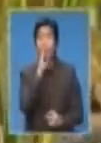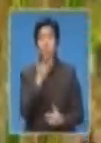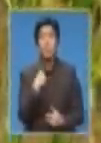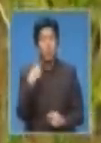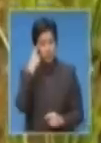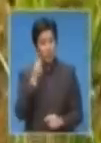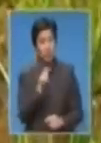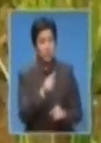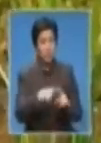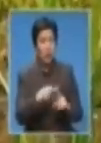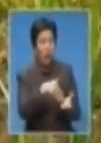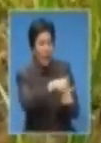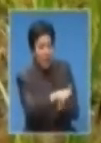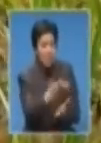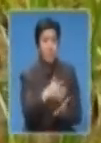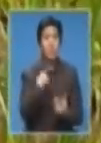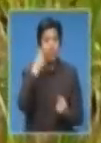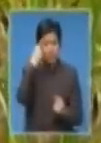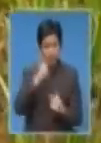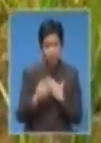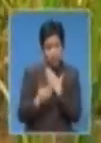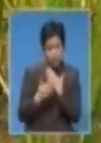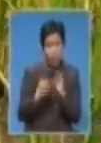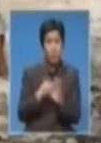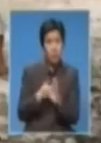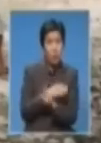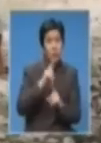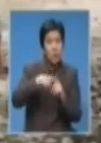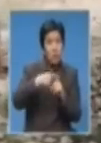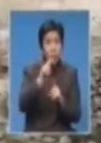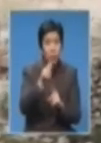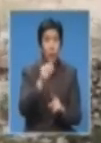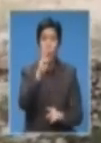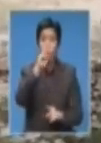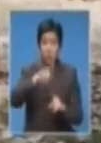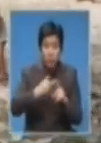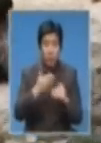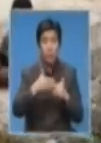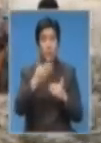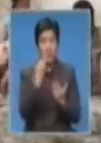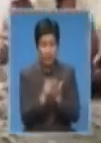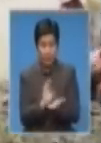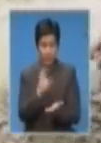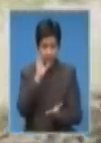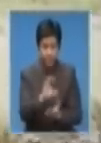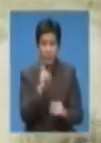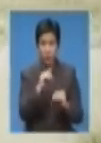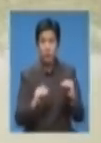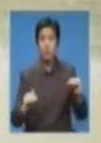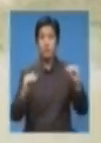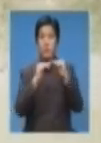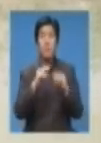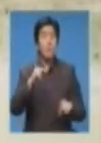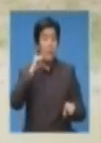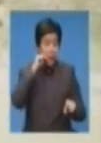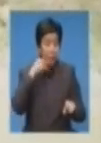ยากให้เช่าพอให้ออกก็ไม่ออกก็ต้องแจ้งล่วงหน้ากี่เดือนนะ6เดือนก่อนไหมอะไรทำนองเนี้ยแล้วก็กำหนดค่าเช่าให้มันเป็นธรรมที่ไหนมี